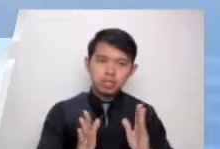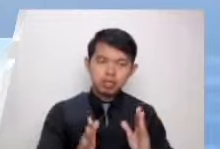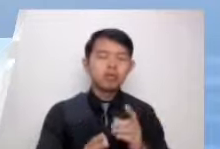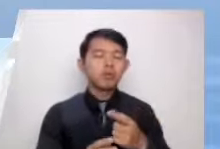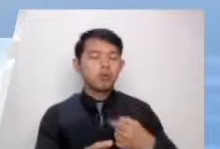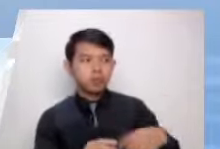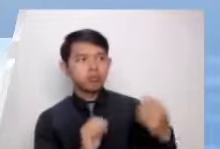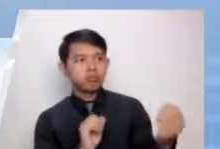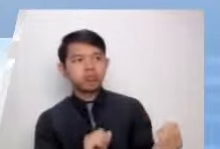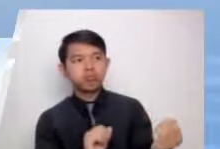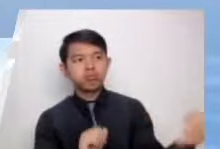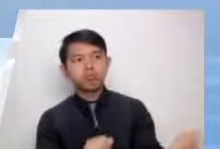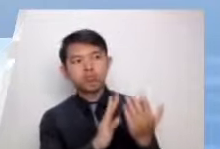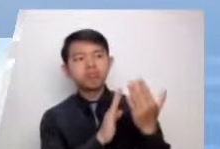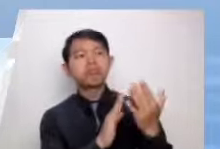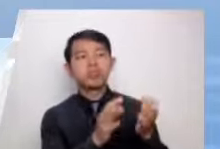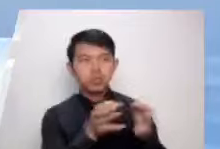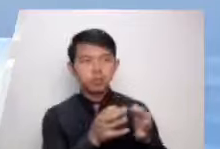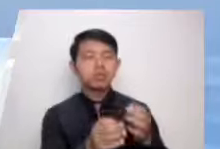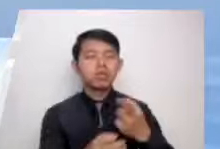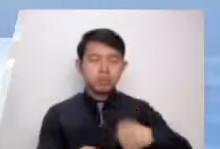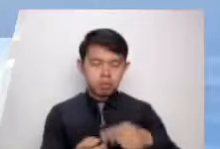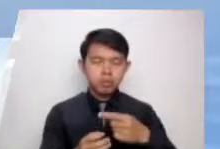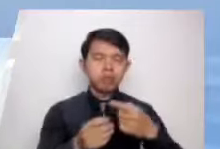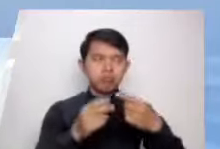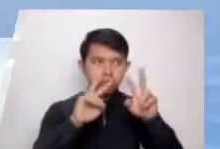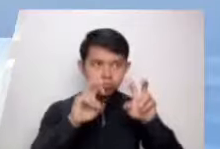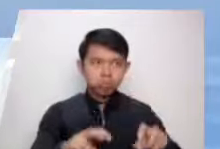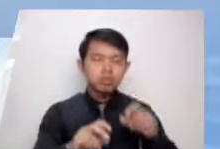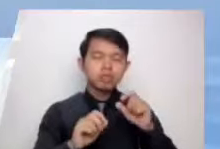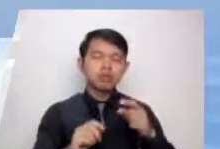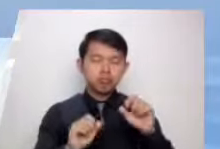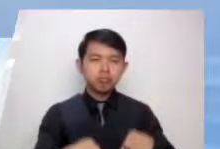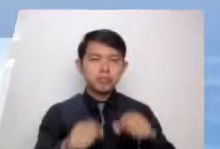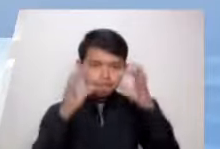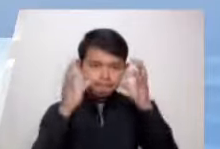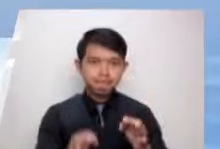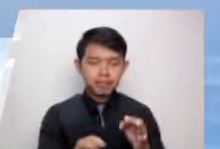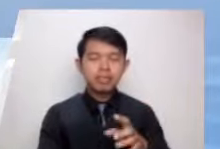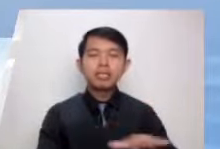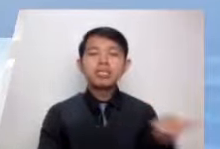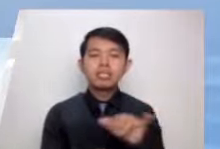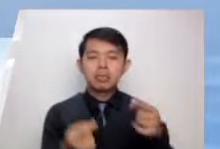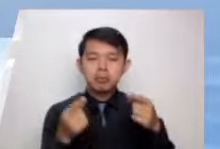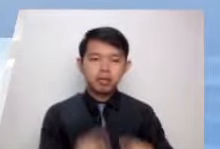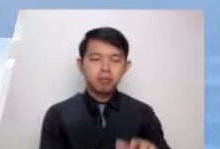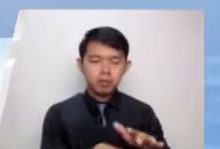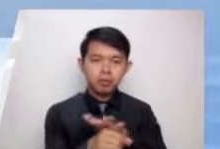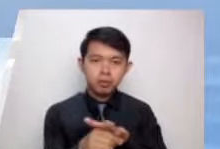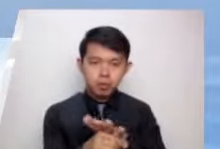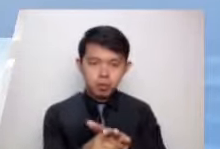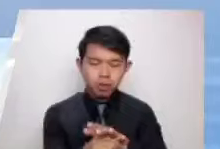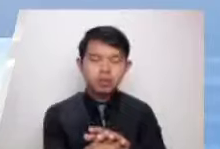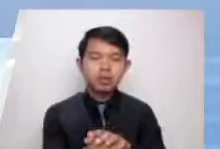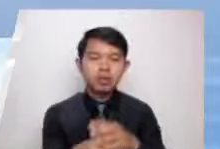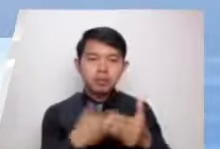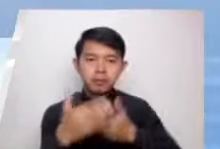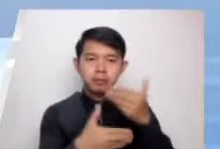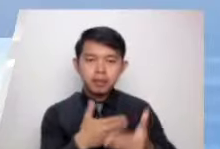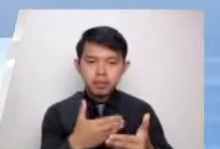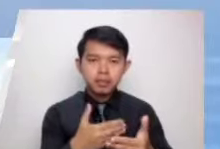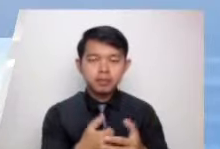pwede na namin desisyonan yung kanilang mga kaso. Kahit po yan ay sa lokal, ganyan din po i-adapt natin na na prinsipyo at proseso,